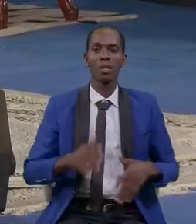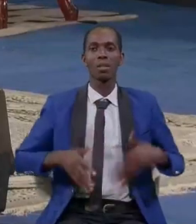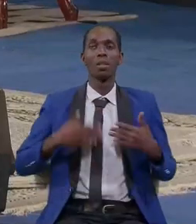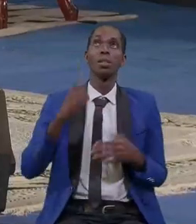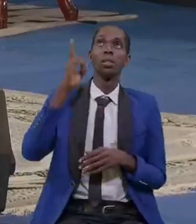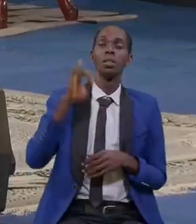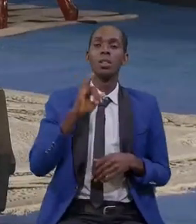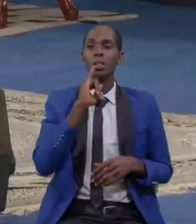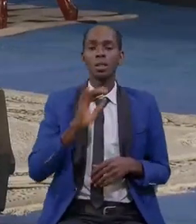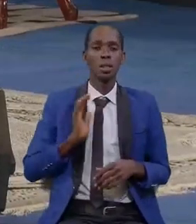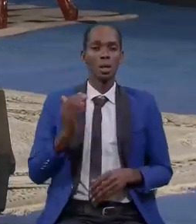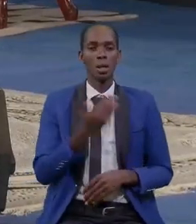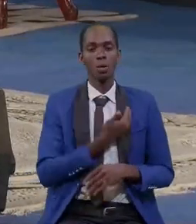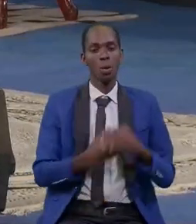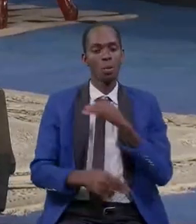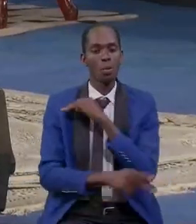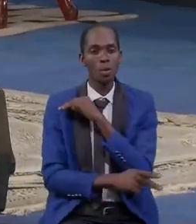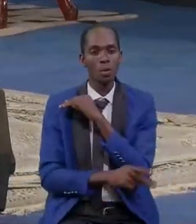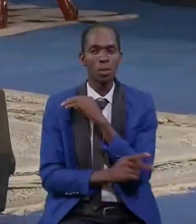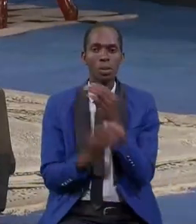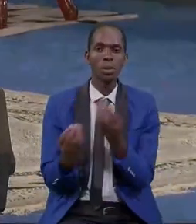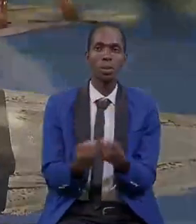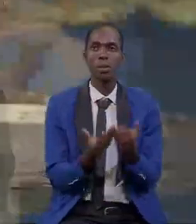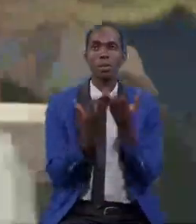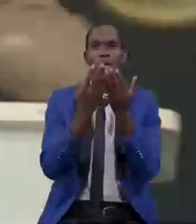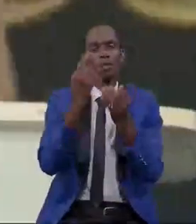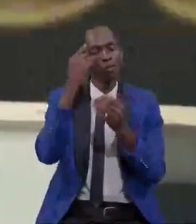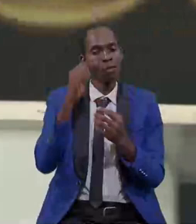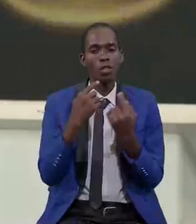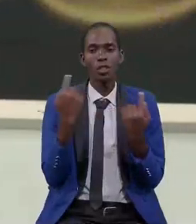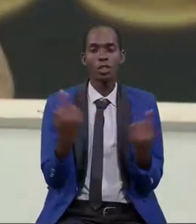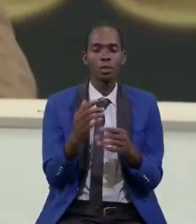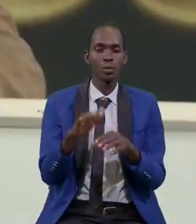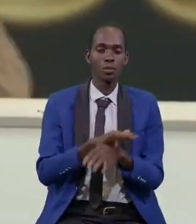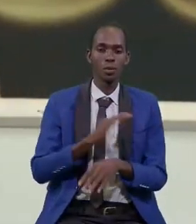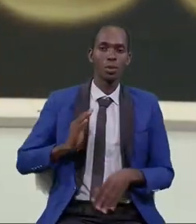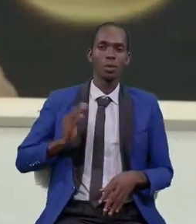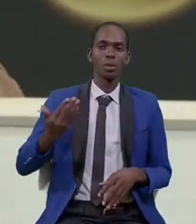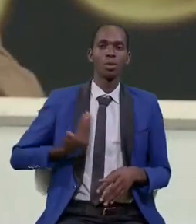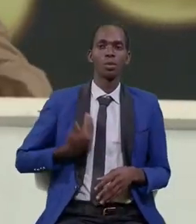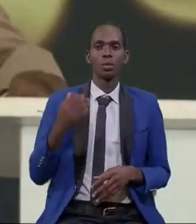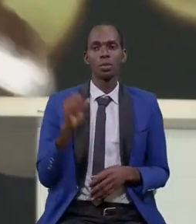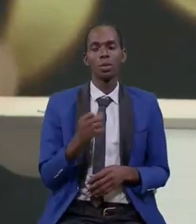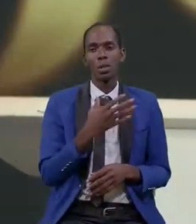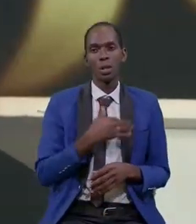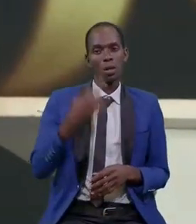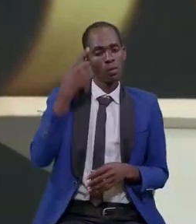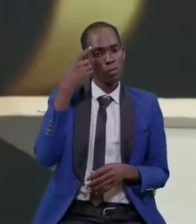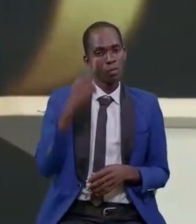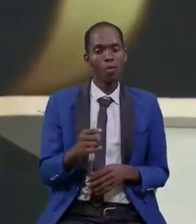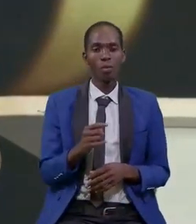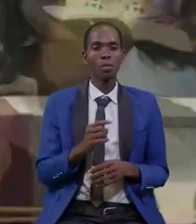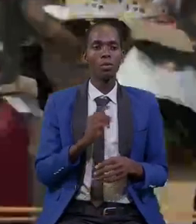Pâque. Le sacrifié pour les âmes des pécheurs et pour les